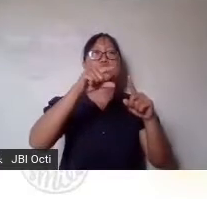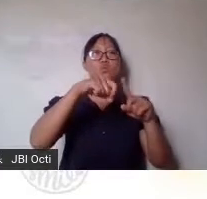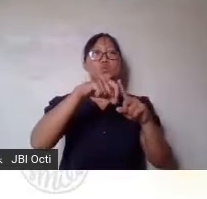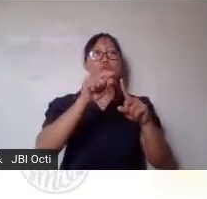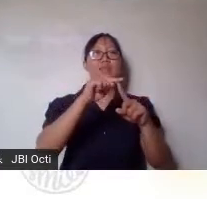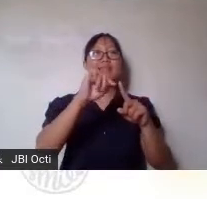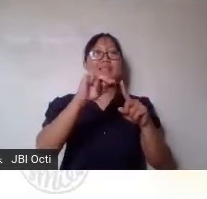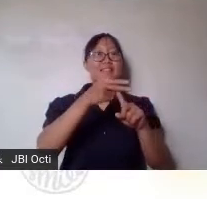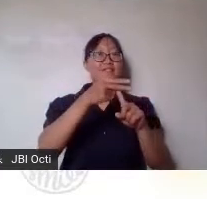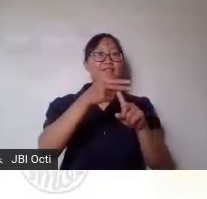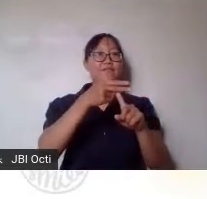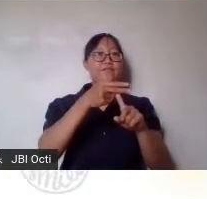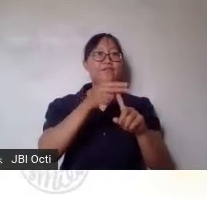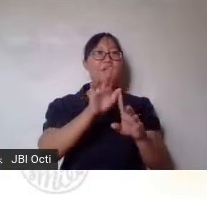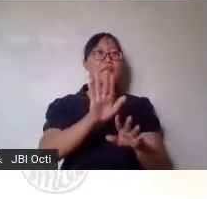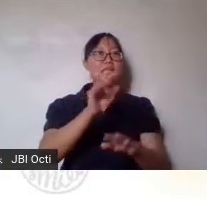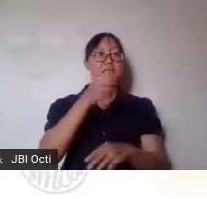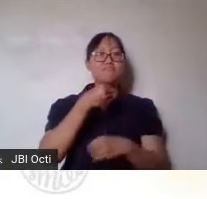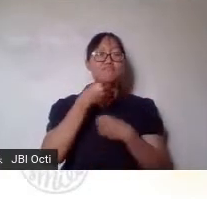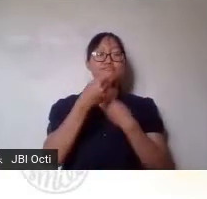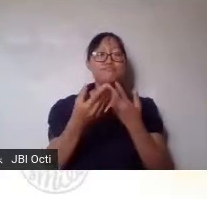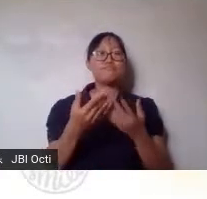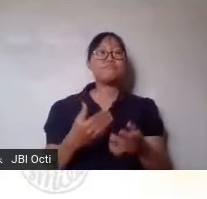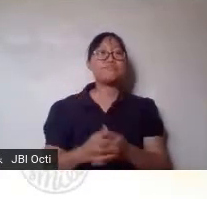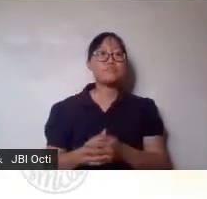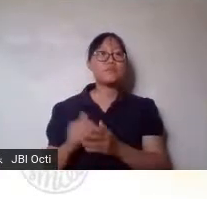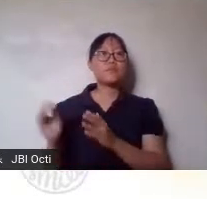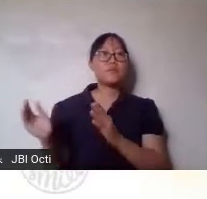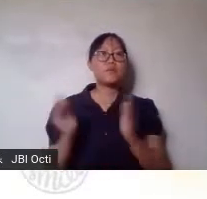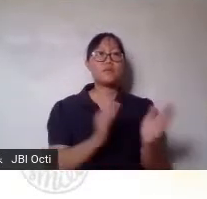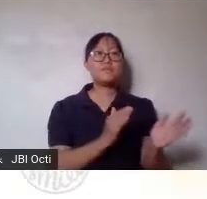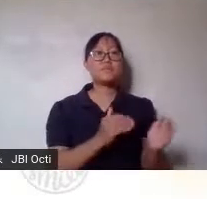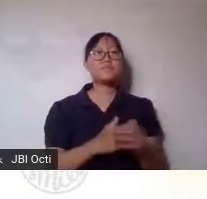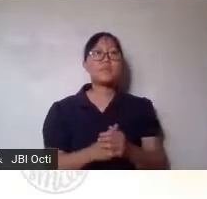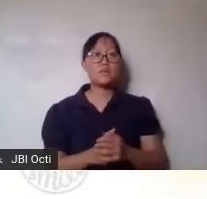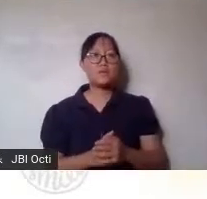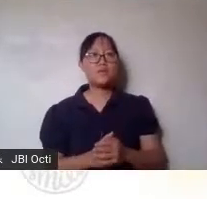Berkenaan dengan gejala-gejala tersebut, kalau kita lihat, ya slide berikutnya,